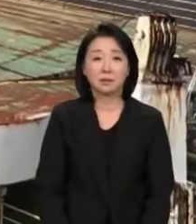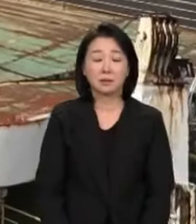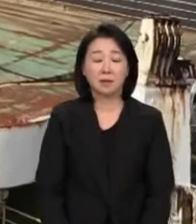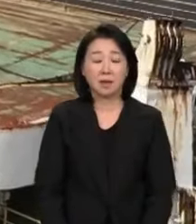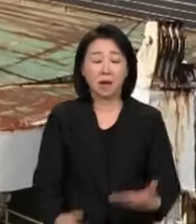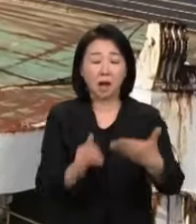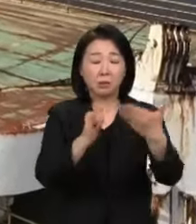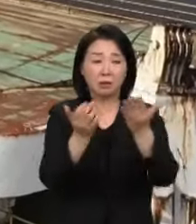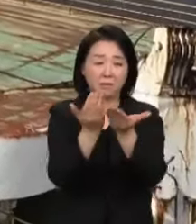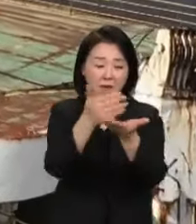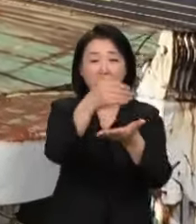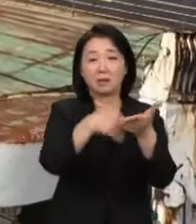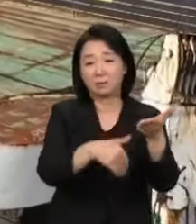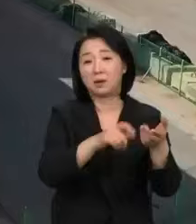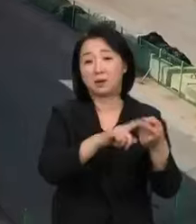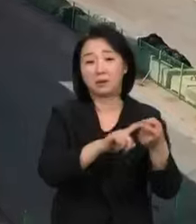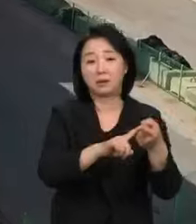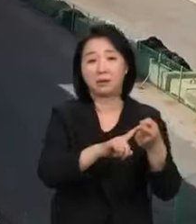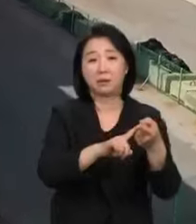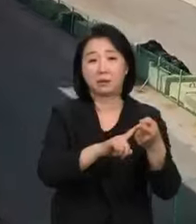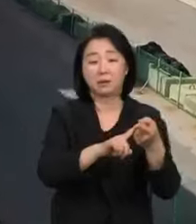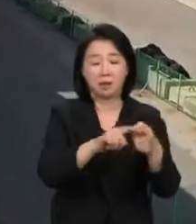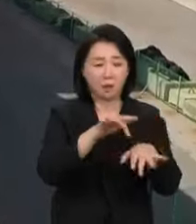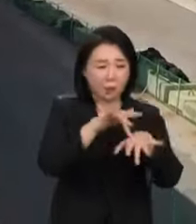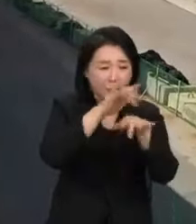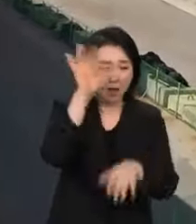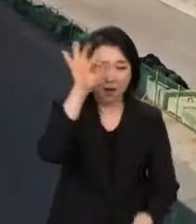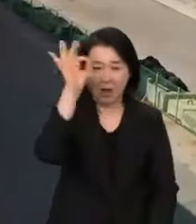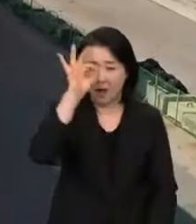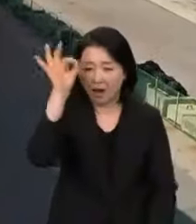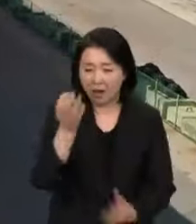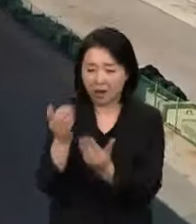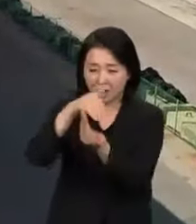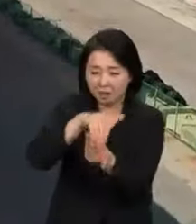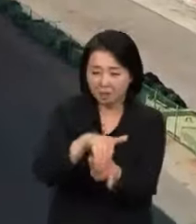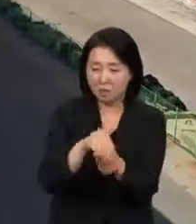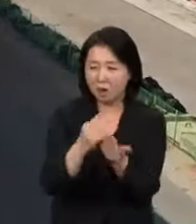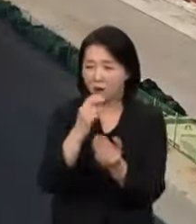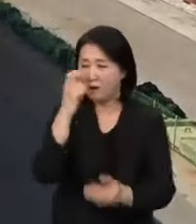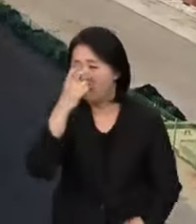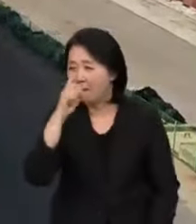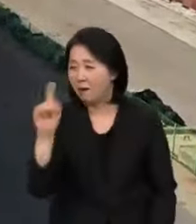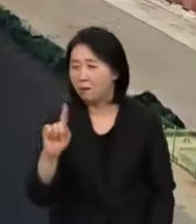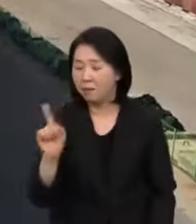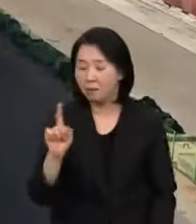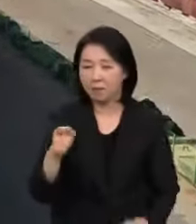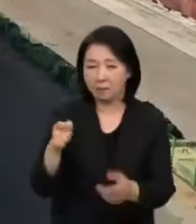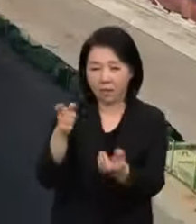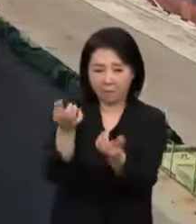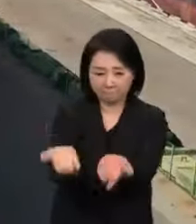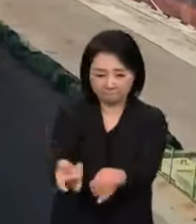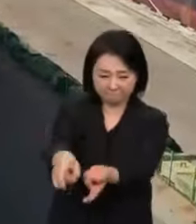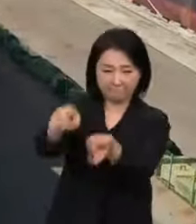배에 남았습니다. 실종자를 찾고 침몰 원인을 규명하기 위해 인양을 결정했습니다.